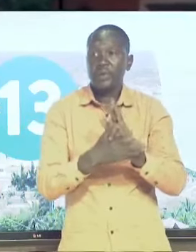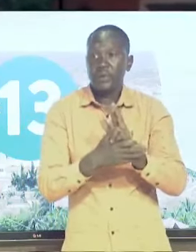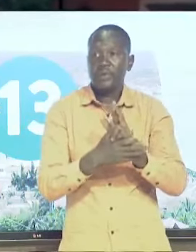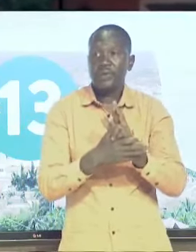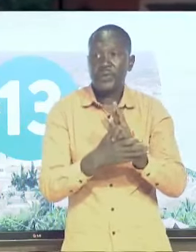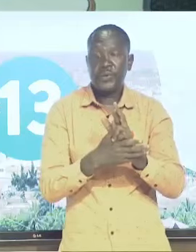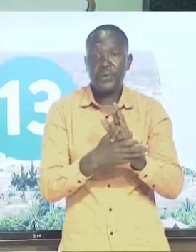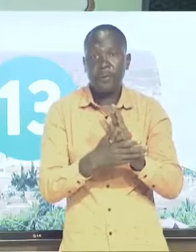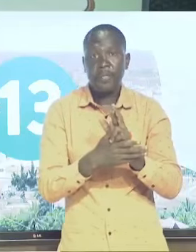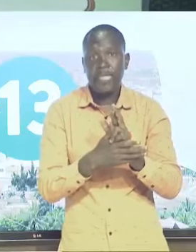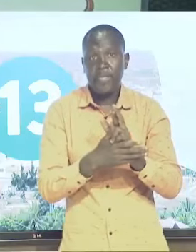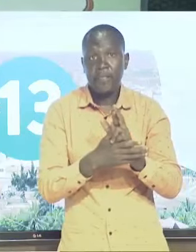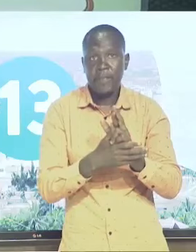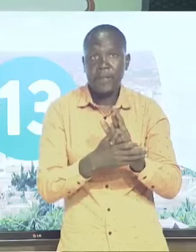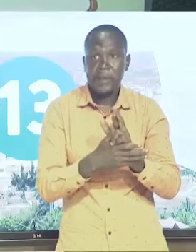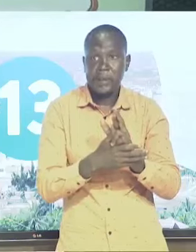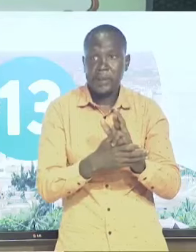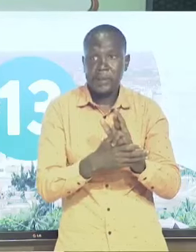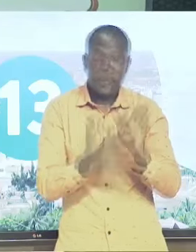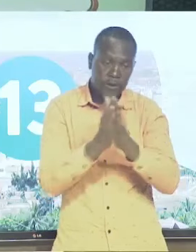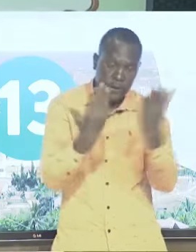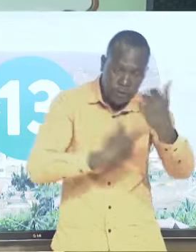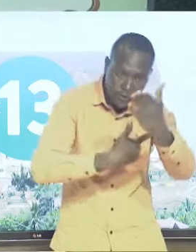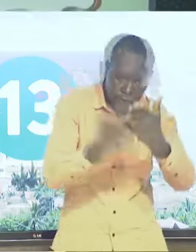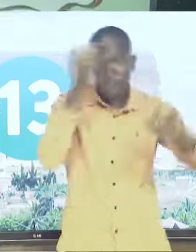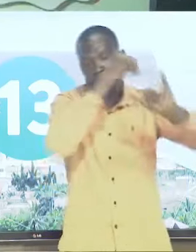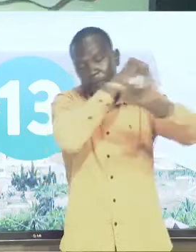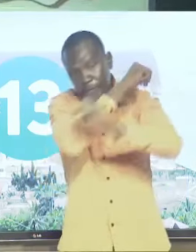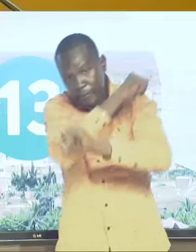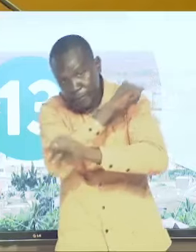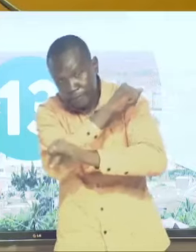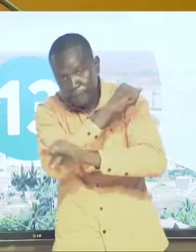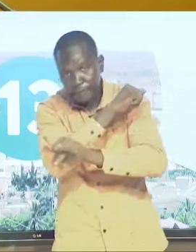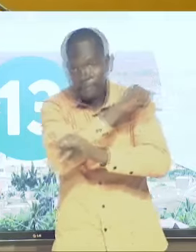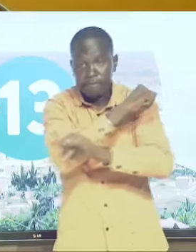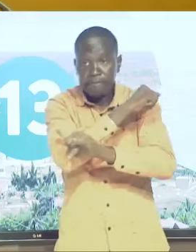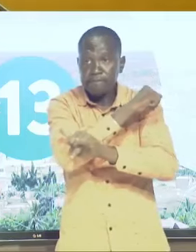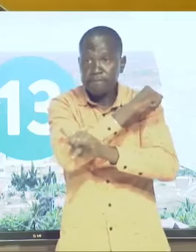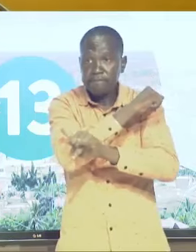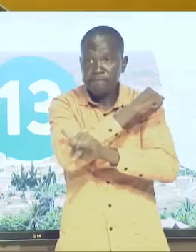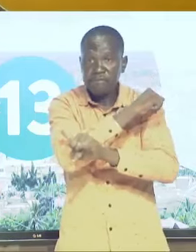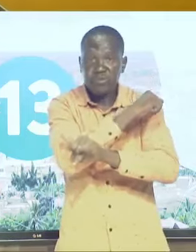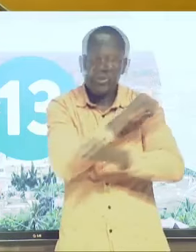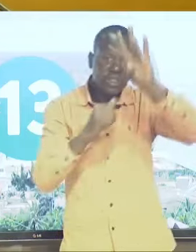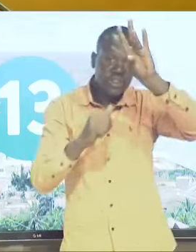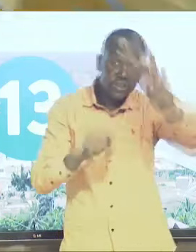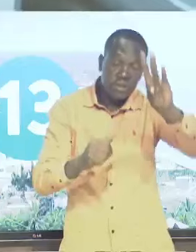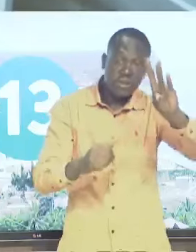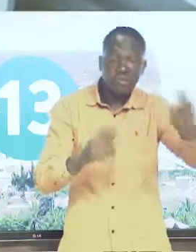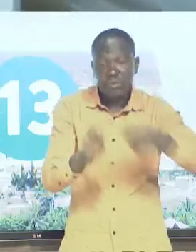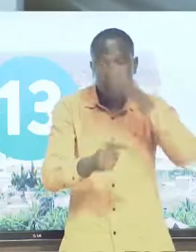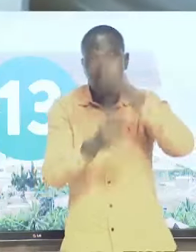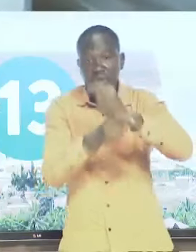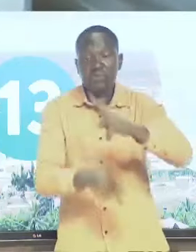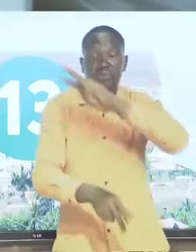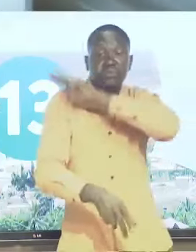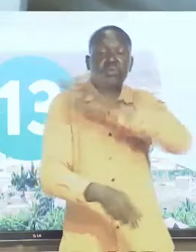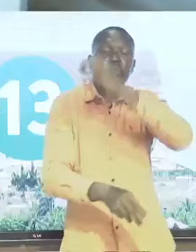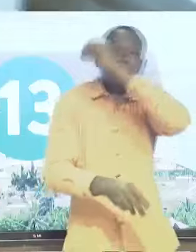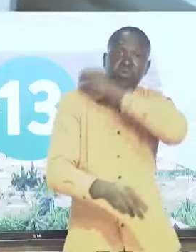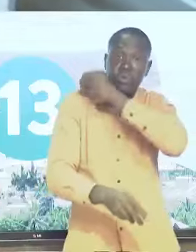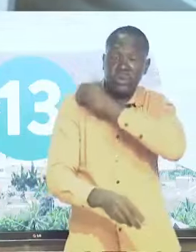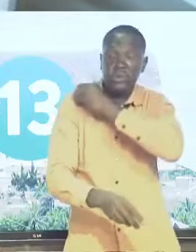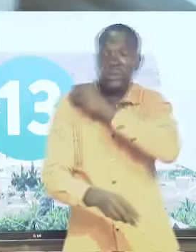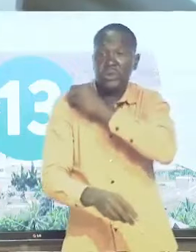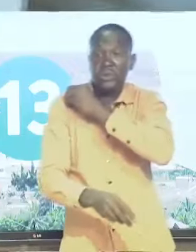Moussaki. Un livre pour la patrie, 7e ouvrage de Maxime Wouba.